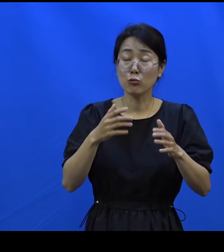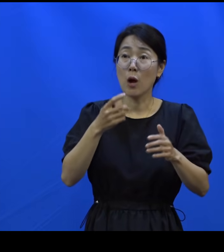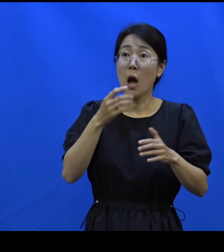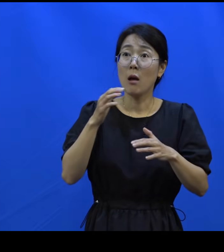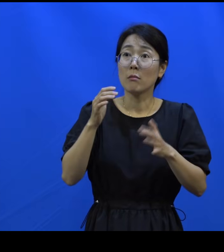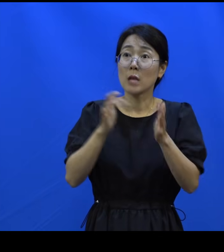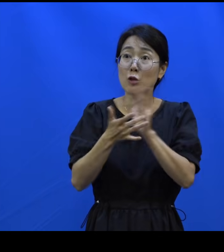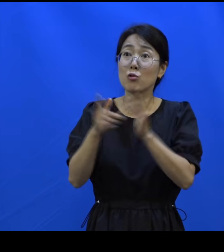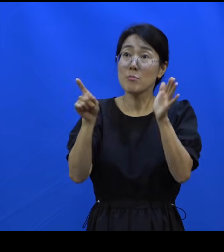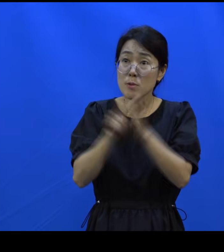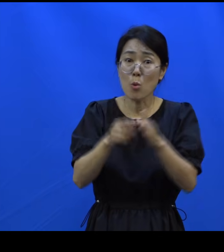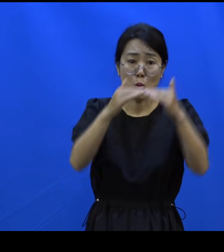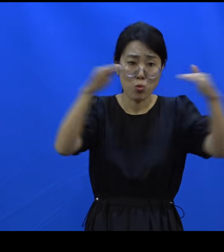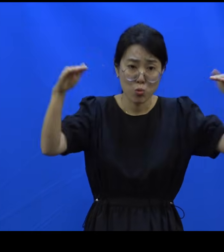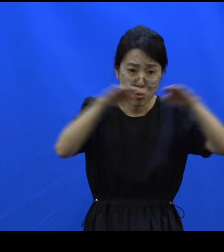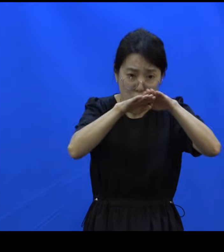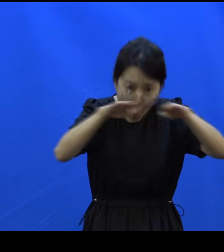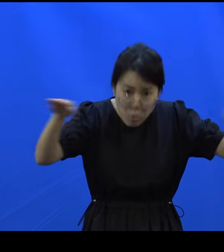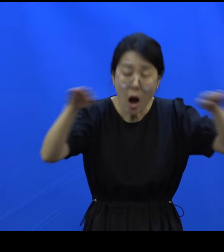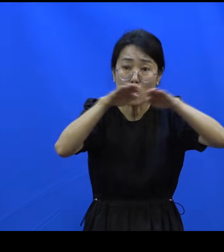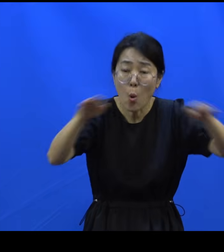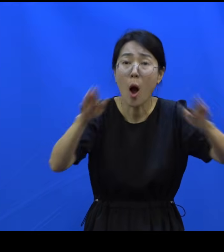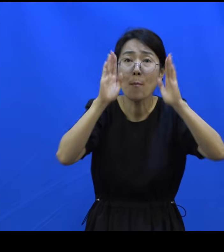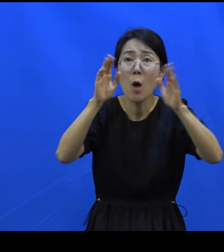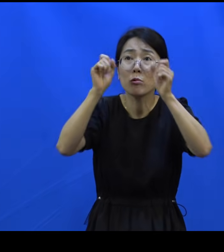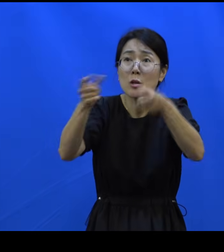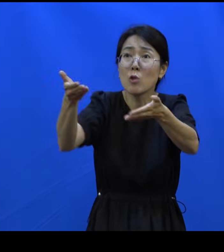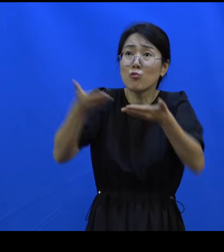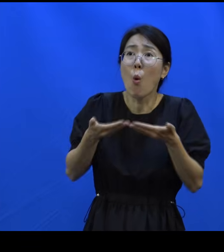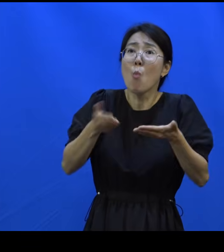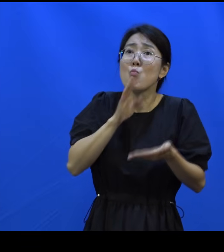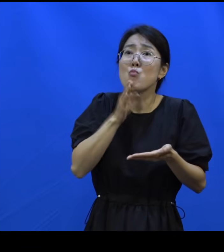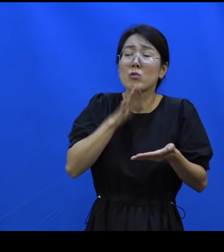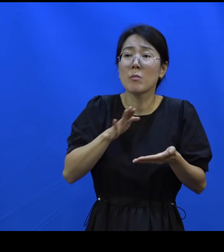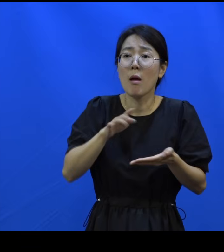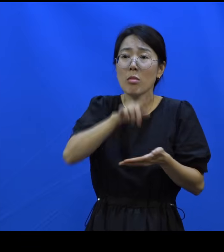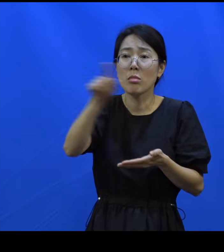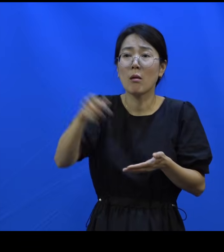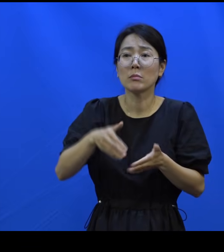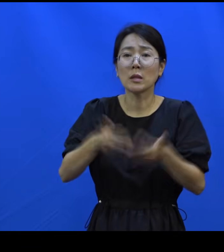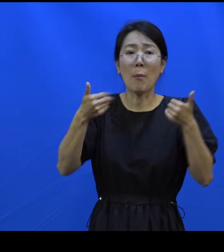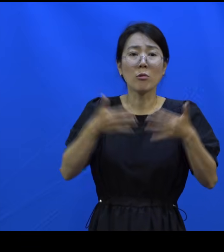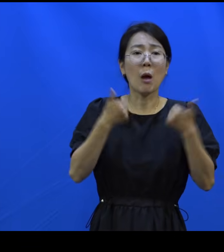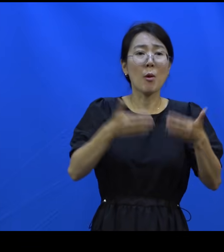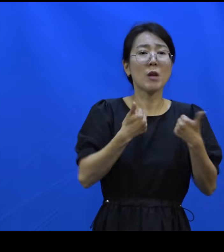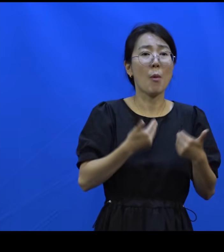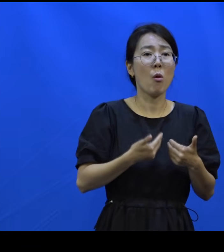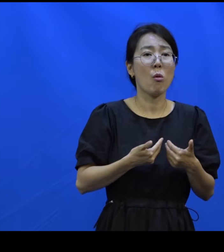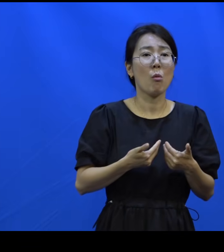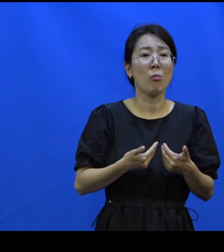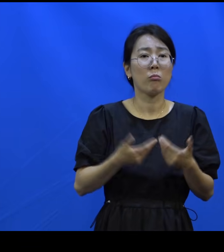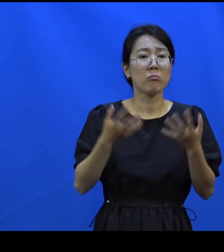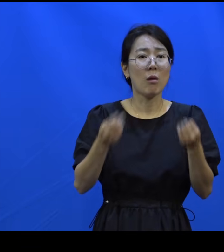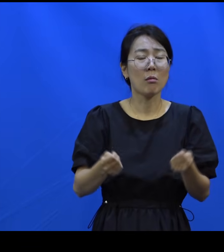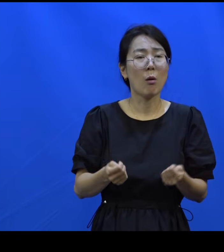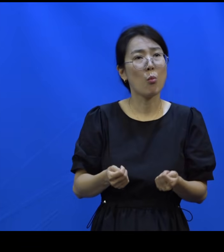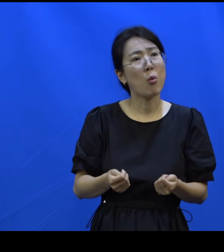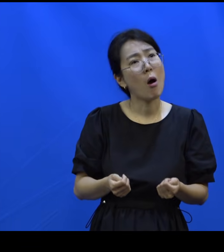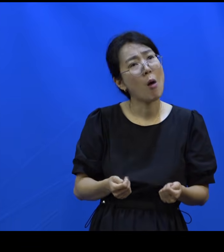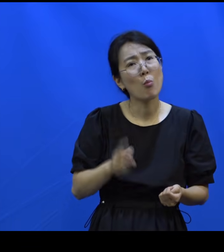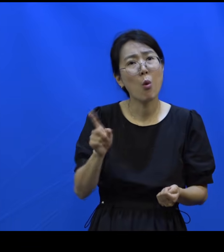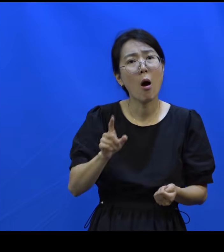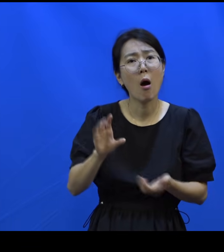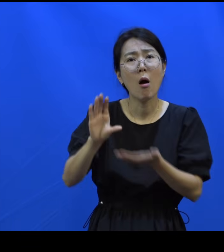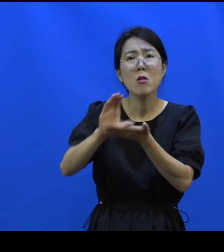여러분, 우리가 할 일은 우리의 삶을 통하여 그리스도를 보여주는 것입니다. 교회 설립 51주년을 맞아 산상수훈 앞에서 우리 교회와 우리의